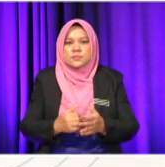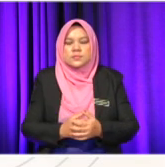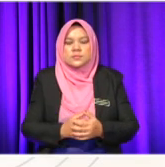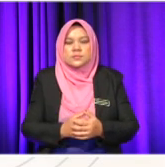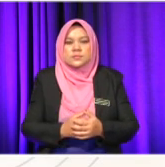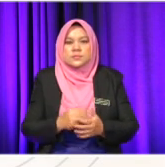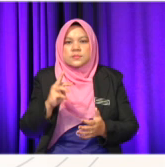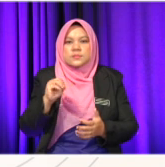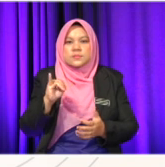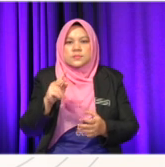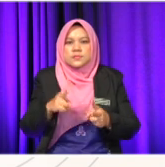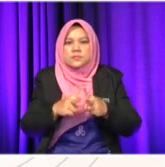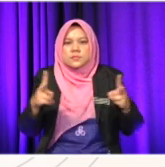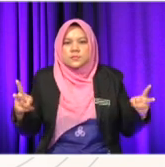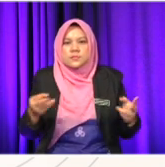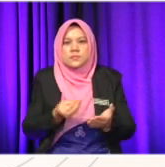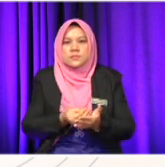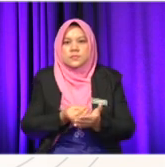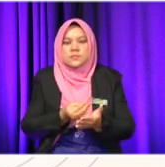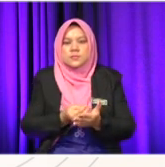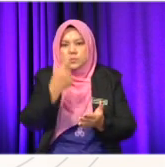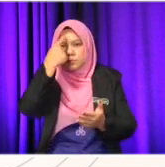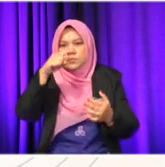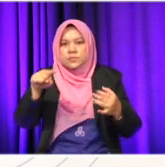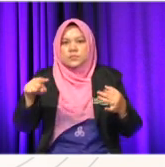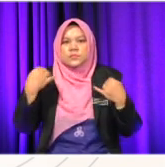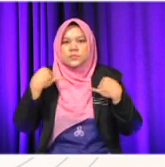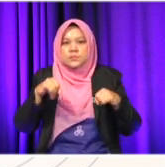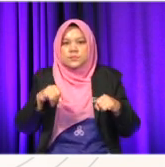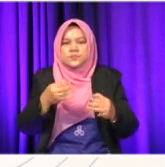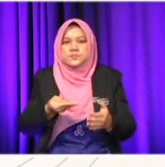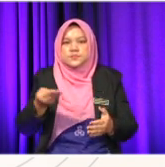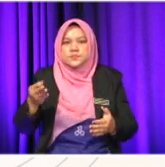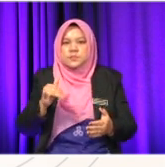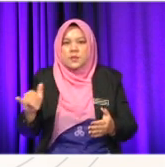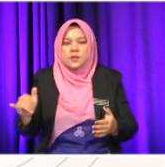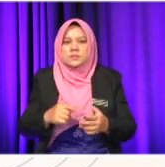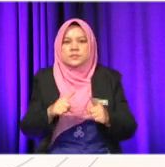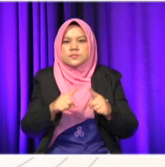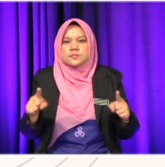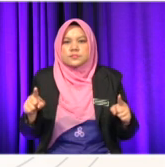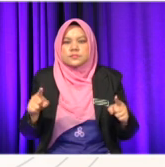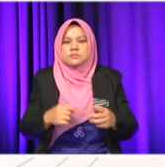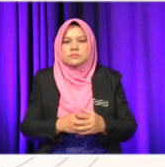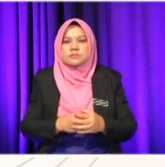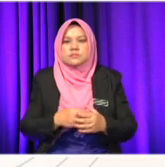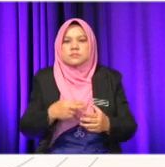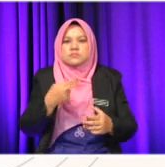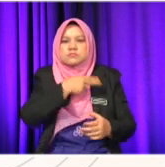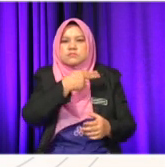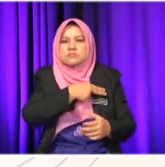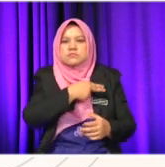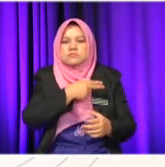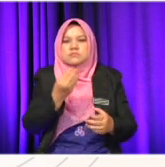yang sangat besar untuk mempromosikan produknya tetapi hasil jualan yang diterima tidak merangsangkan dia tidak